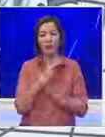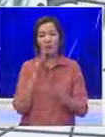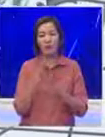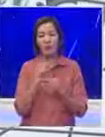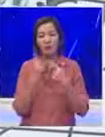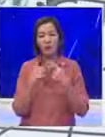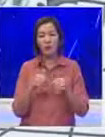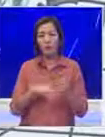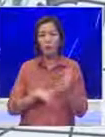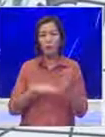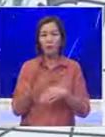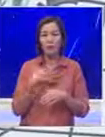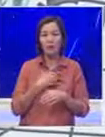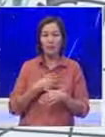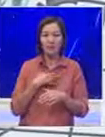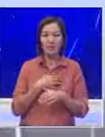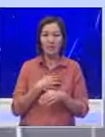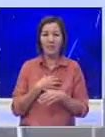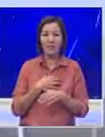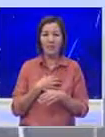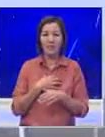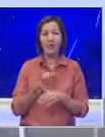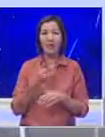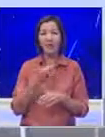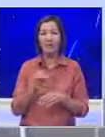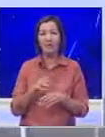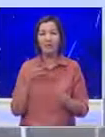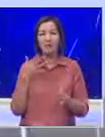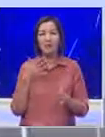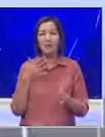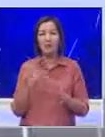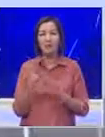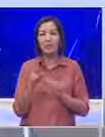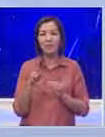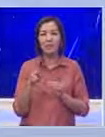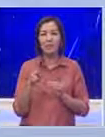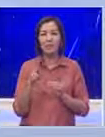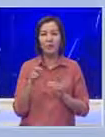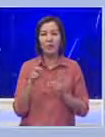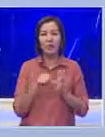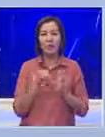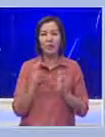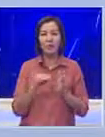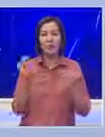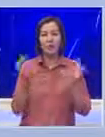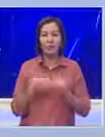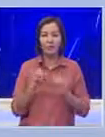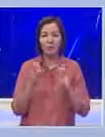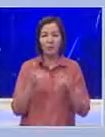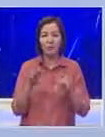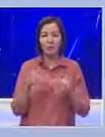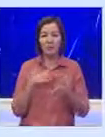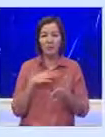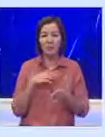құрылымы тұрғысынан да өңір үшін маңызды. Парниктік газдар шығындыларын 206 мың тоннаға дейін азайтуға мүмкіндік